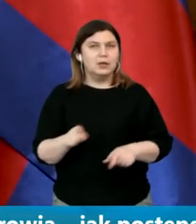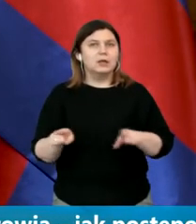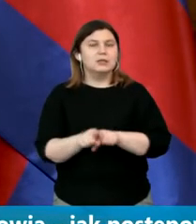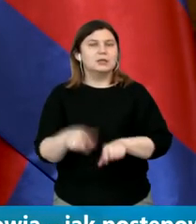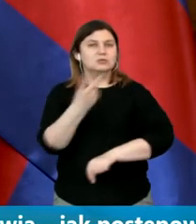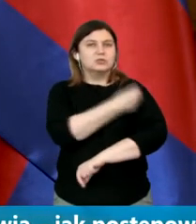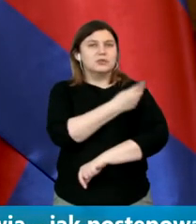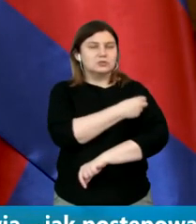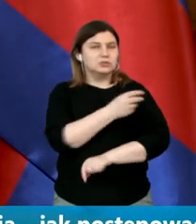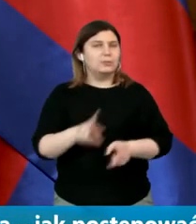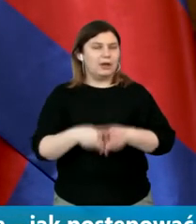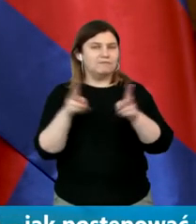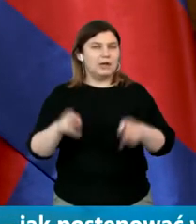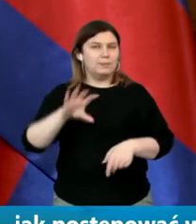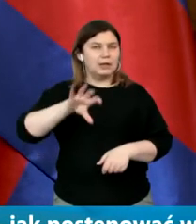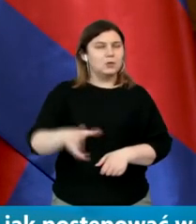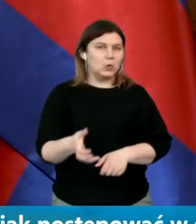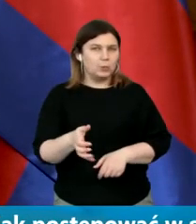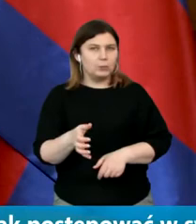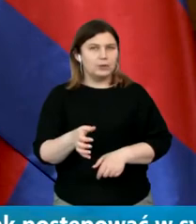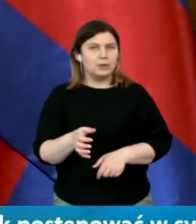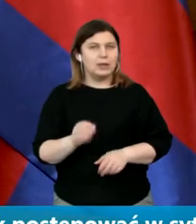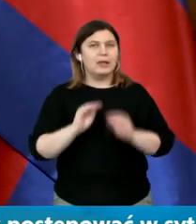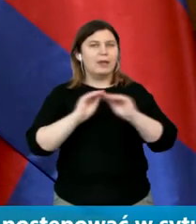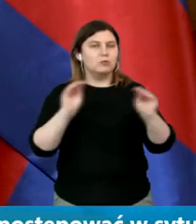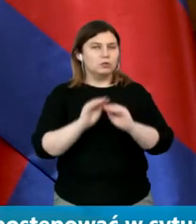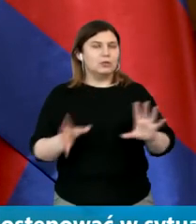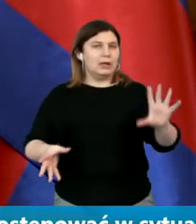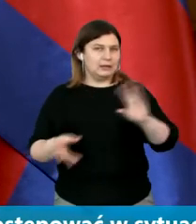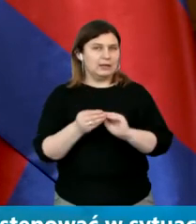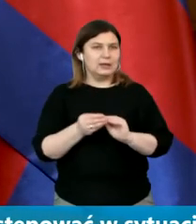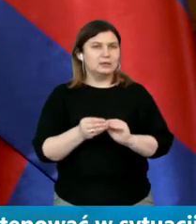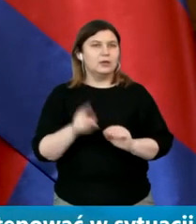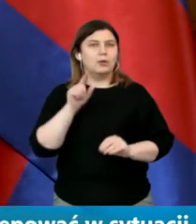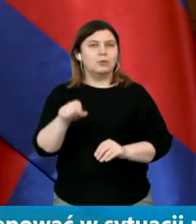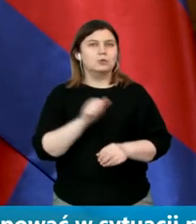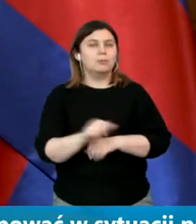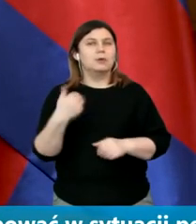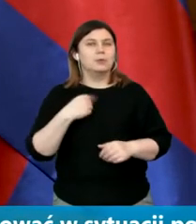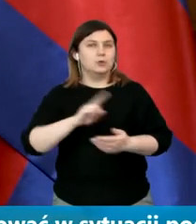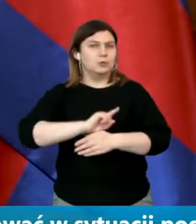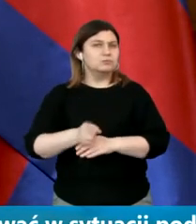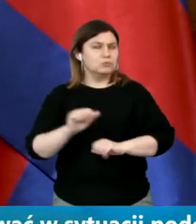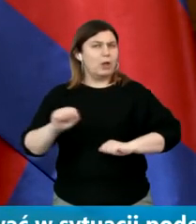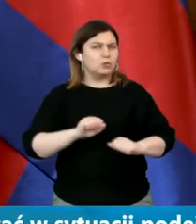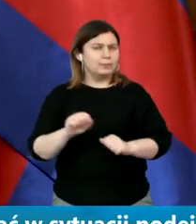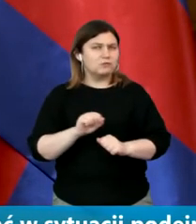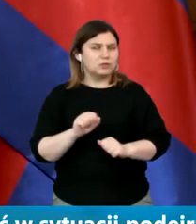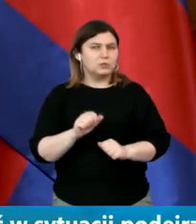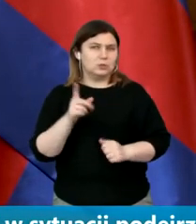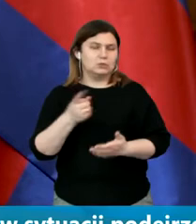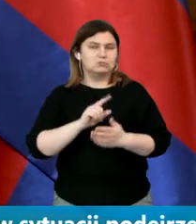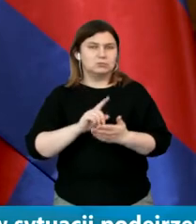zaszczepiona w ramach grupy z nauczycielami, ponieważ no to by nam usprawniło z całą